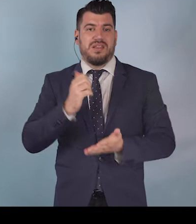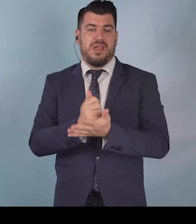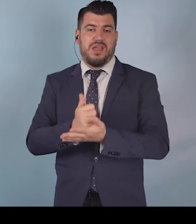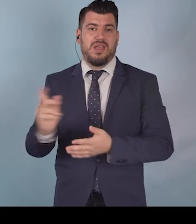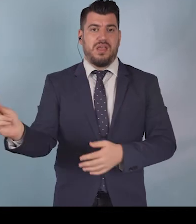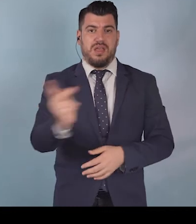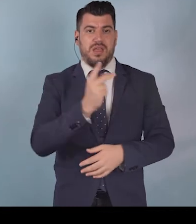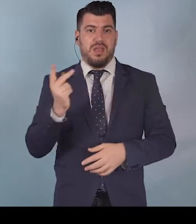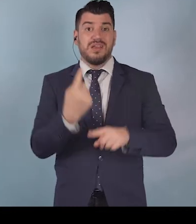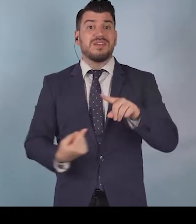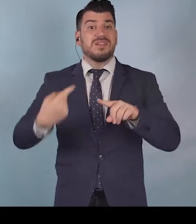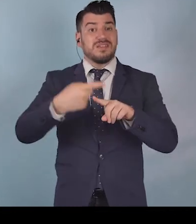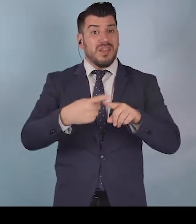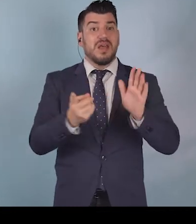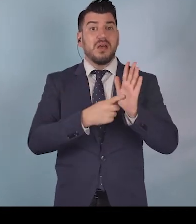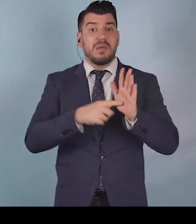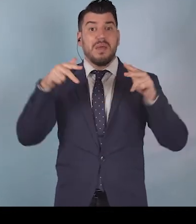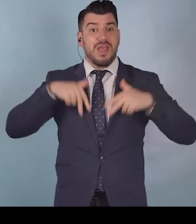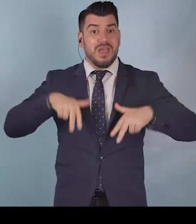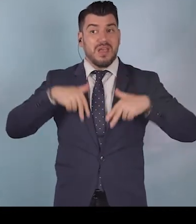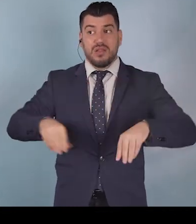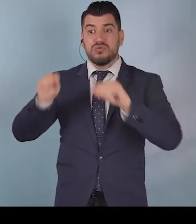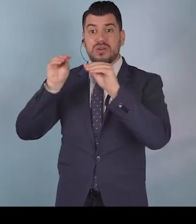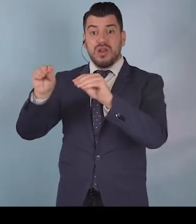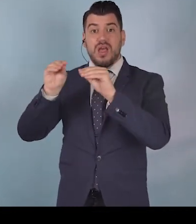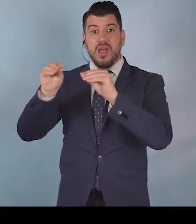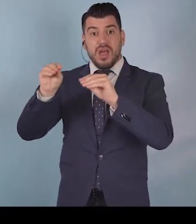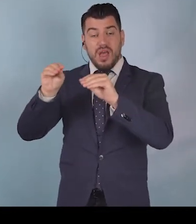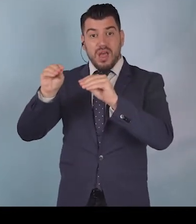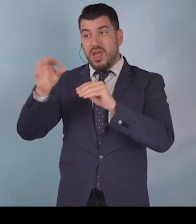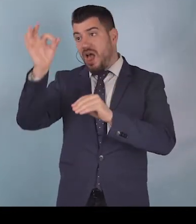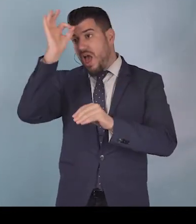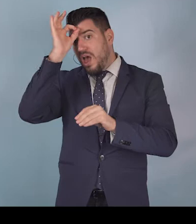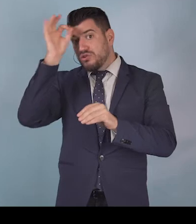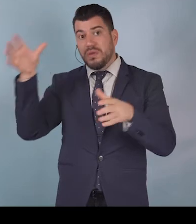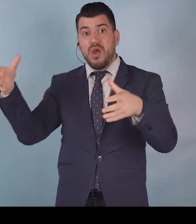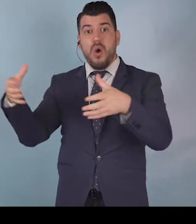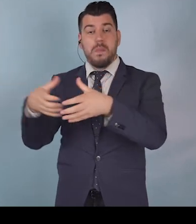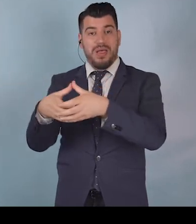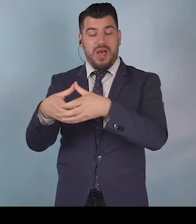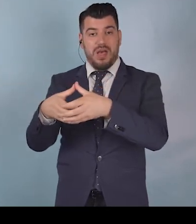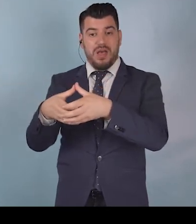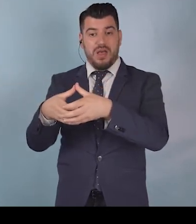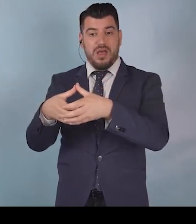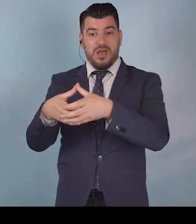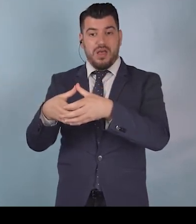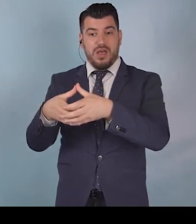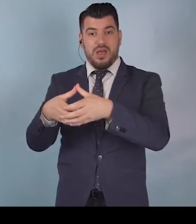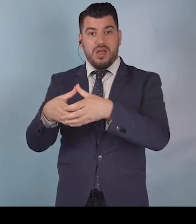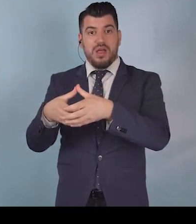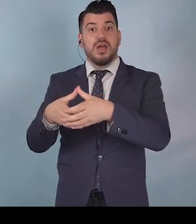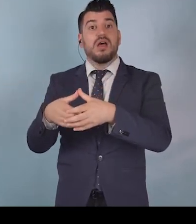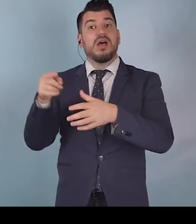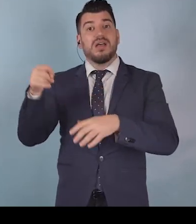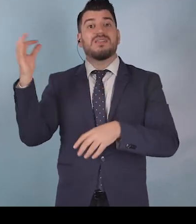μία εκπαίδευση του αστυνομικού σώματος με συνέπεια και συνέχεια, στην οποία εκπαίδευση